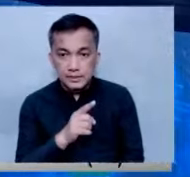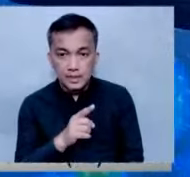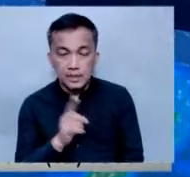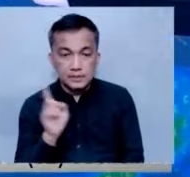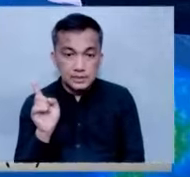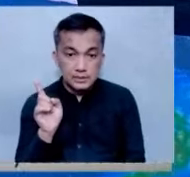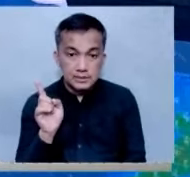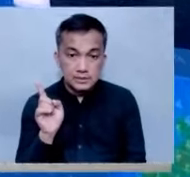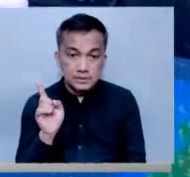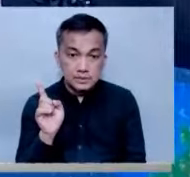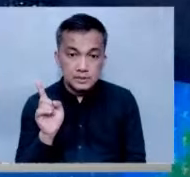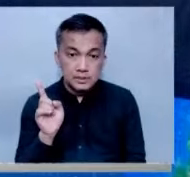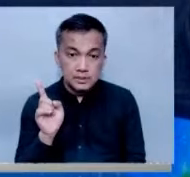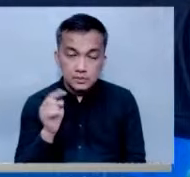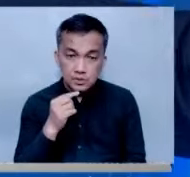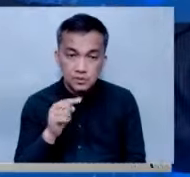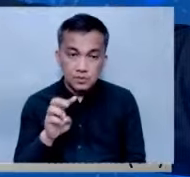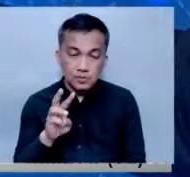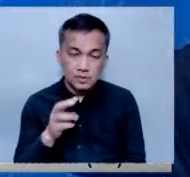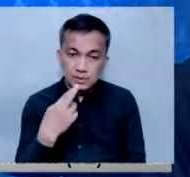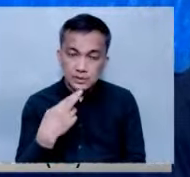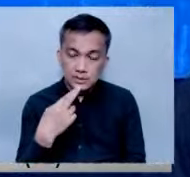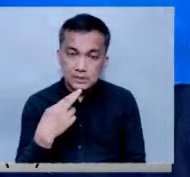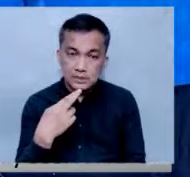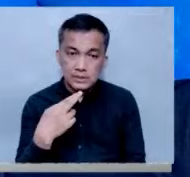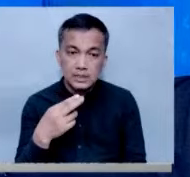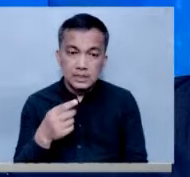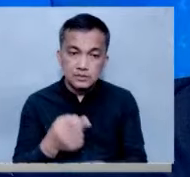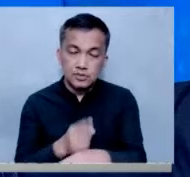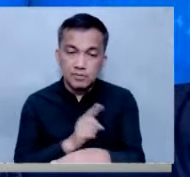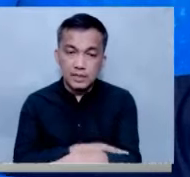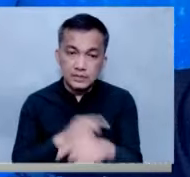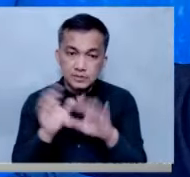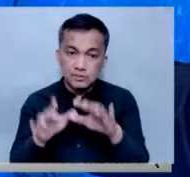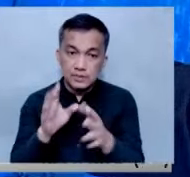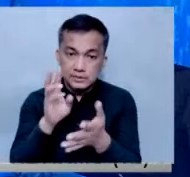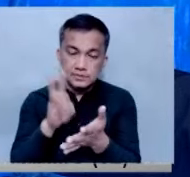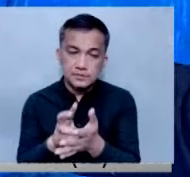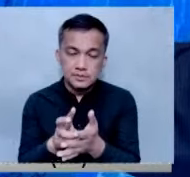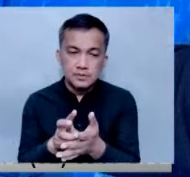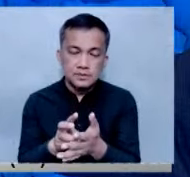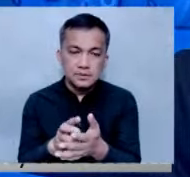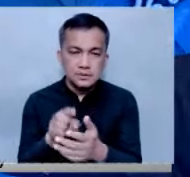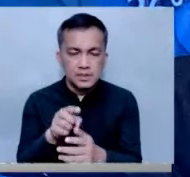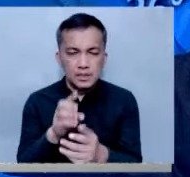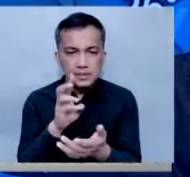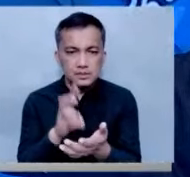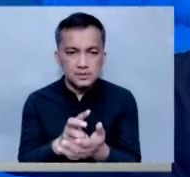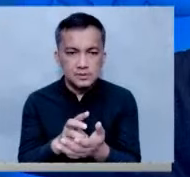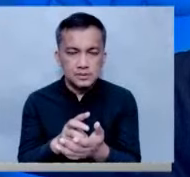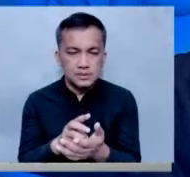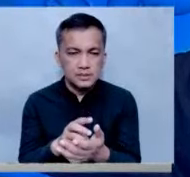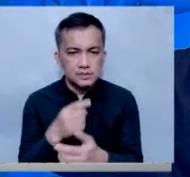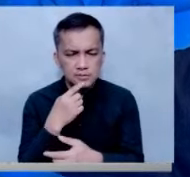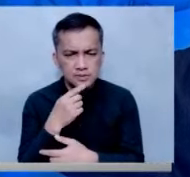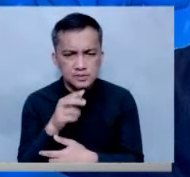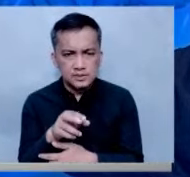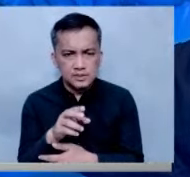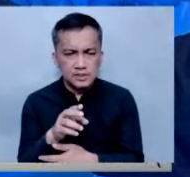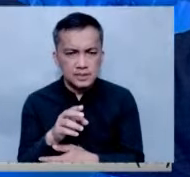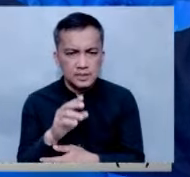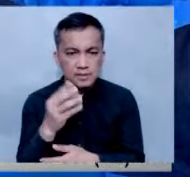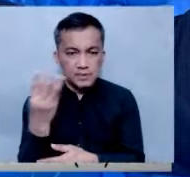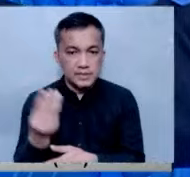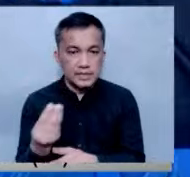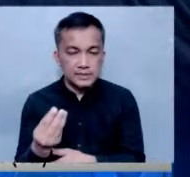yung kung saan ngayon malakas ang ulan. So, aasahan po ngayon na malakas sa ulan, banda dyan sa, ito po, I think this is Batangas area.